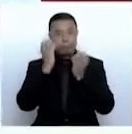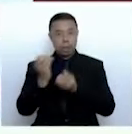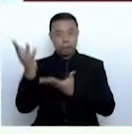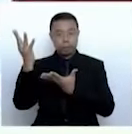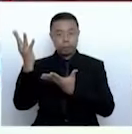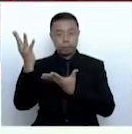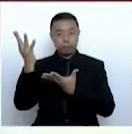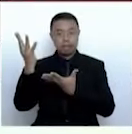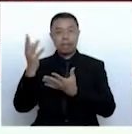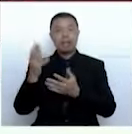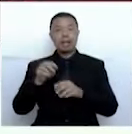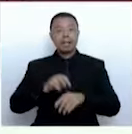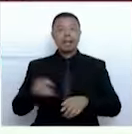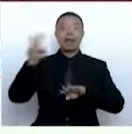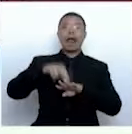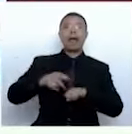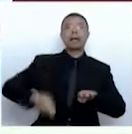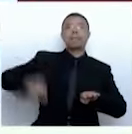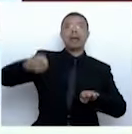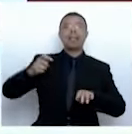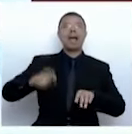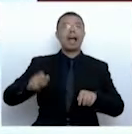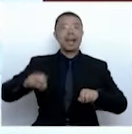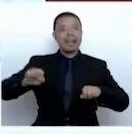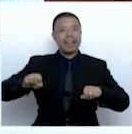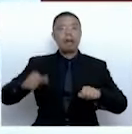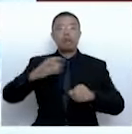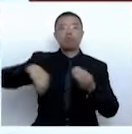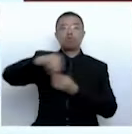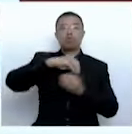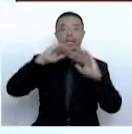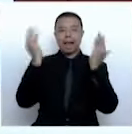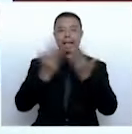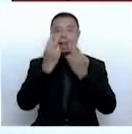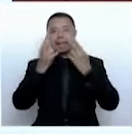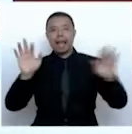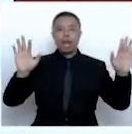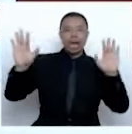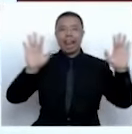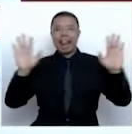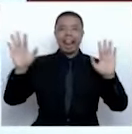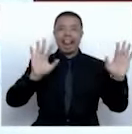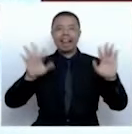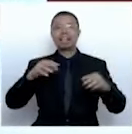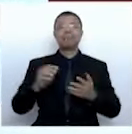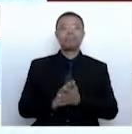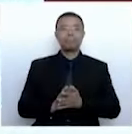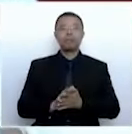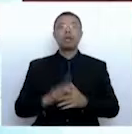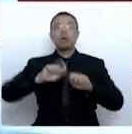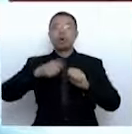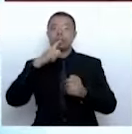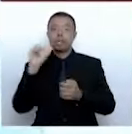pantun, naik bajai muter Senayan, lihat ondel-ondel joget beriringan,